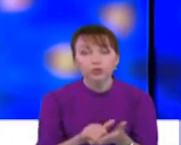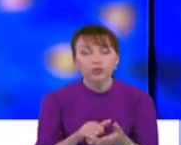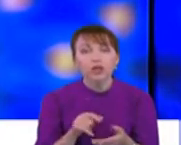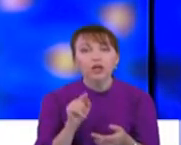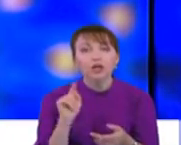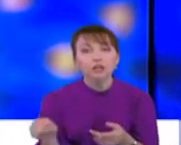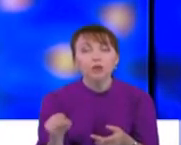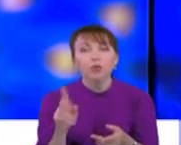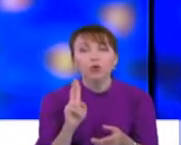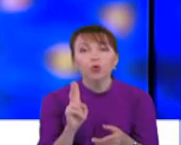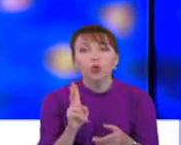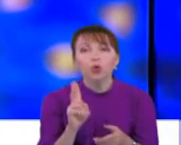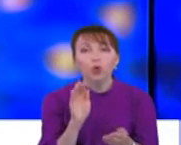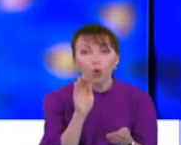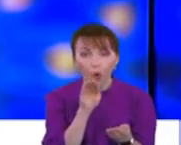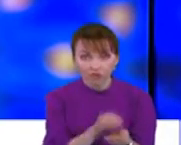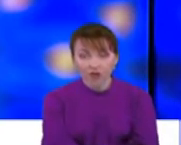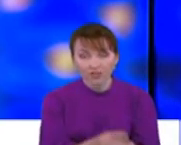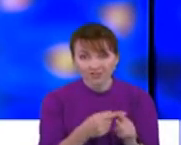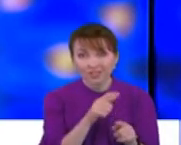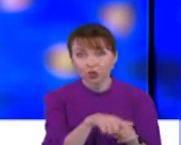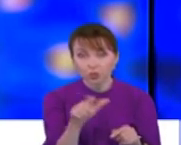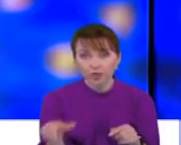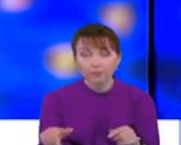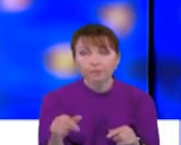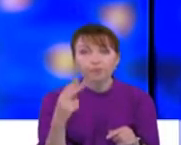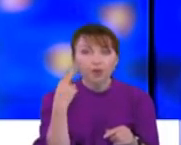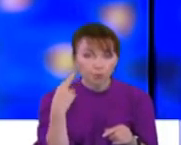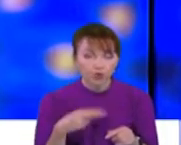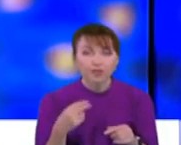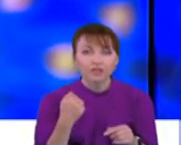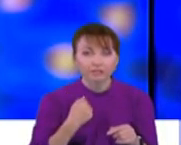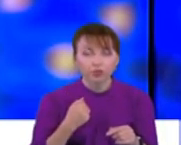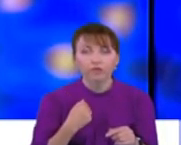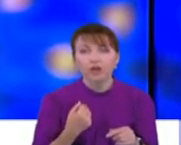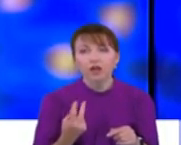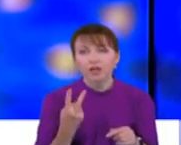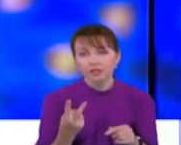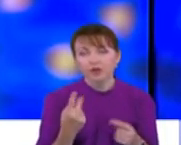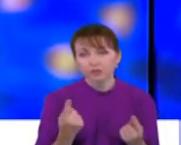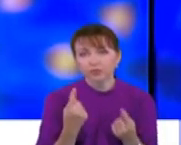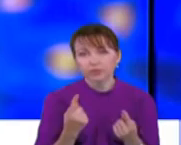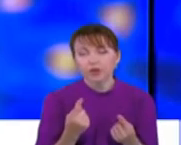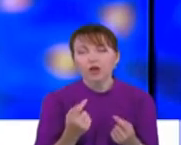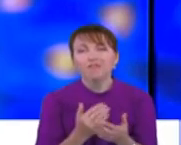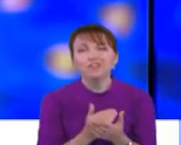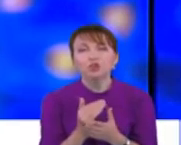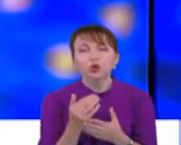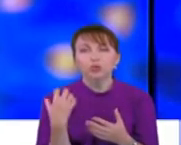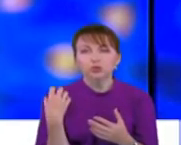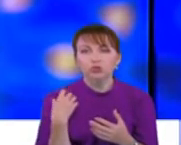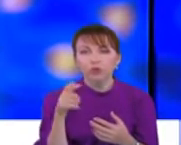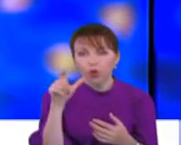коли ховали цих людей, моряків військових, і два там було цивільні, то високопосадова